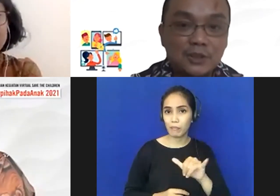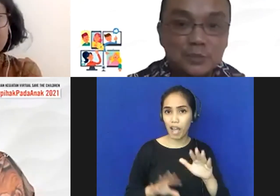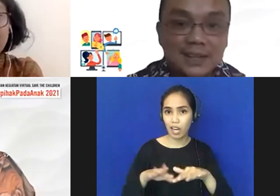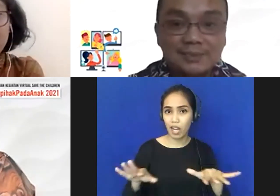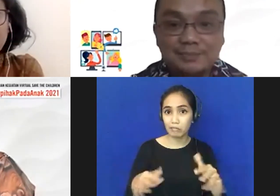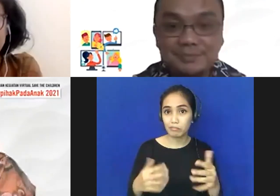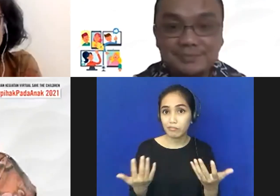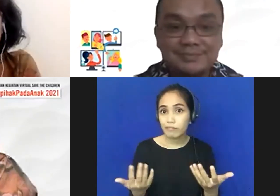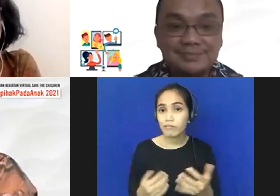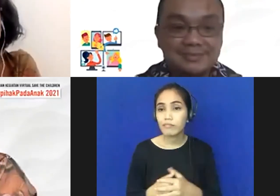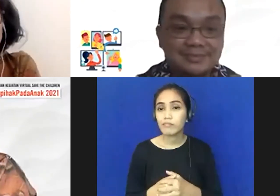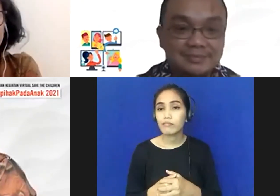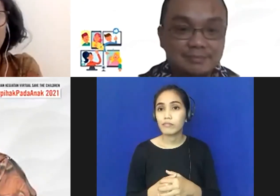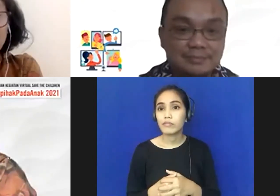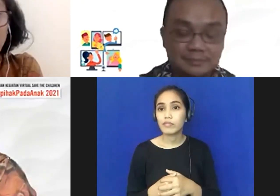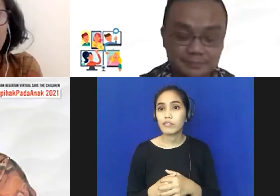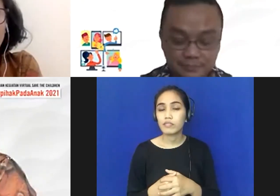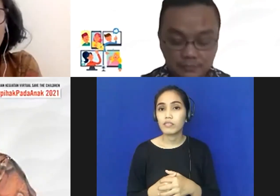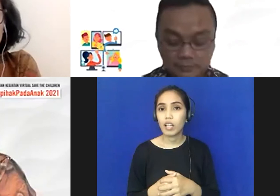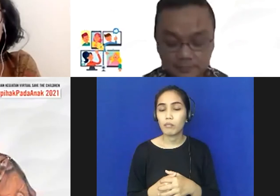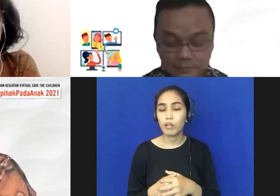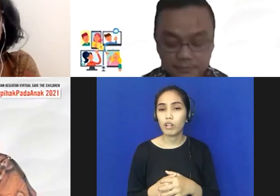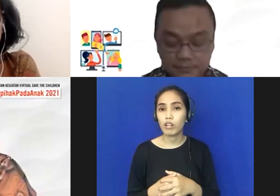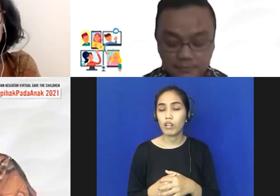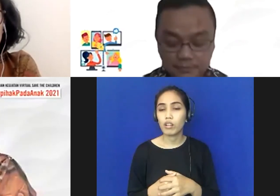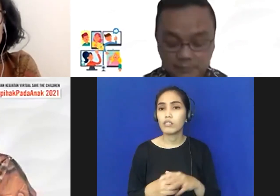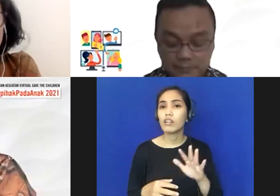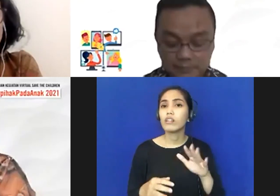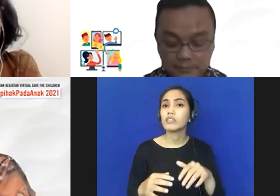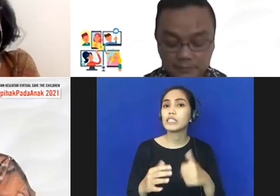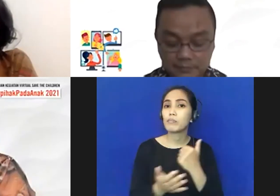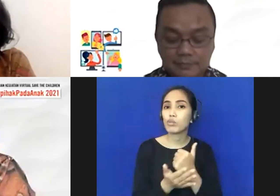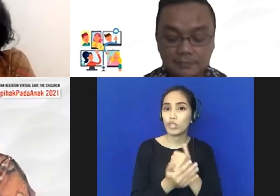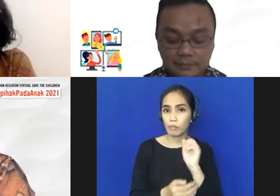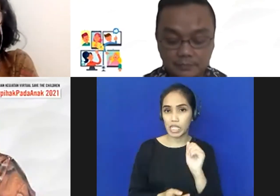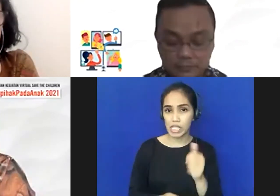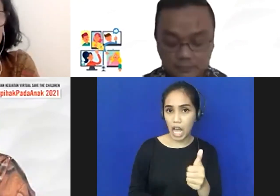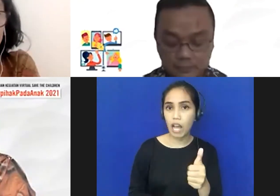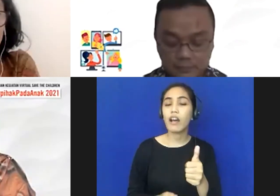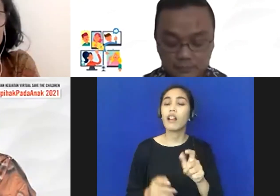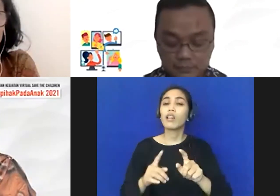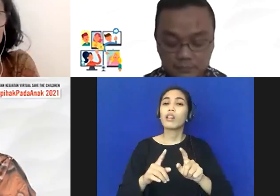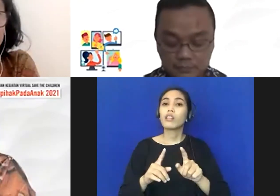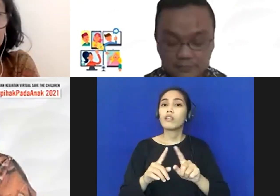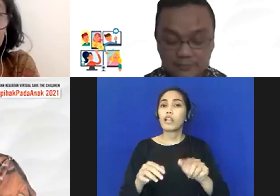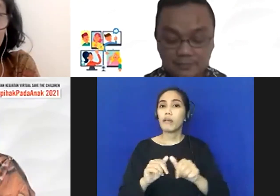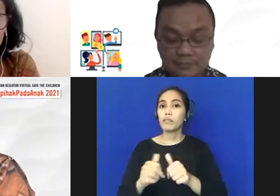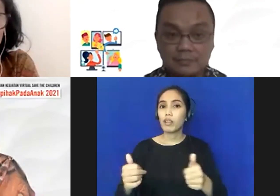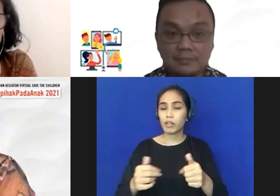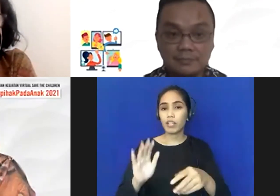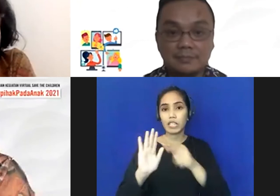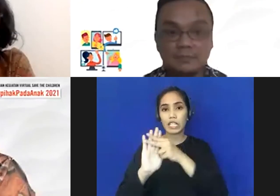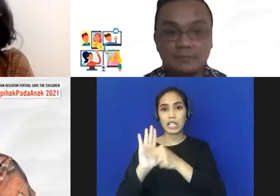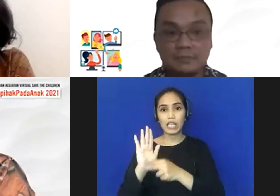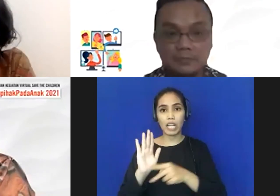pada dasarnya antara anak sama orang tua. Pada dasarnya bisa ya. Tadi sebenarnya saya menyiapkan satu buah kegiatan, kalau Bapak Ibu